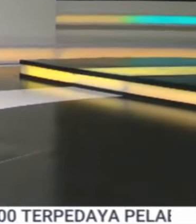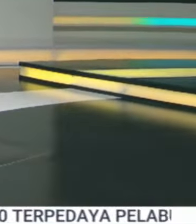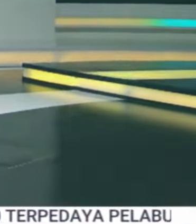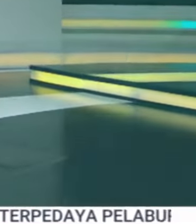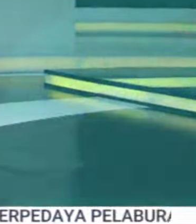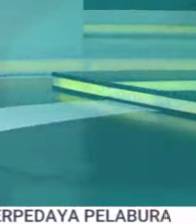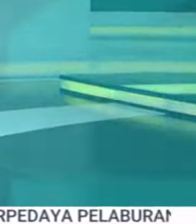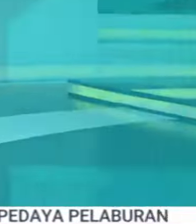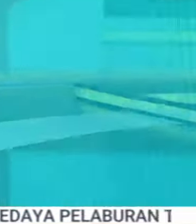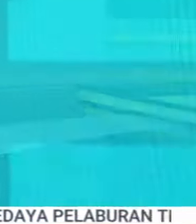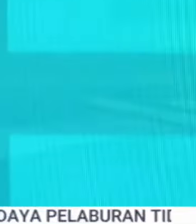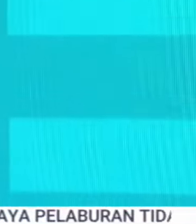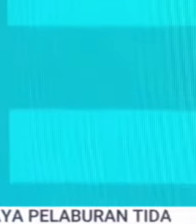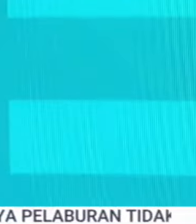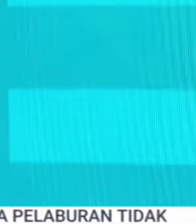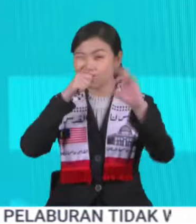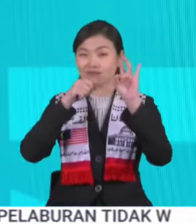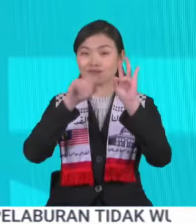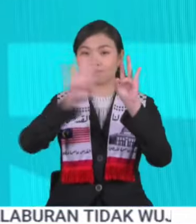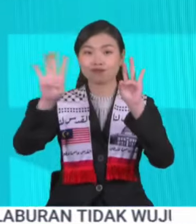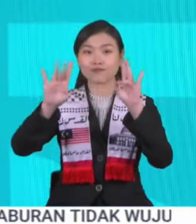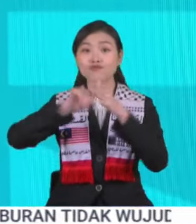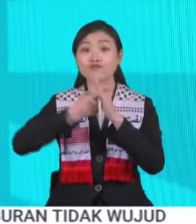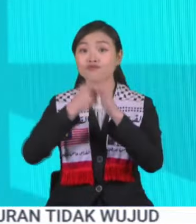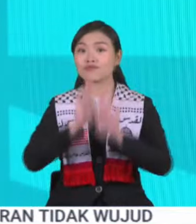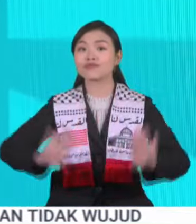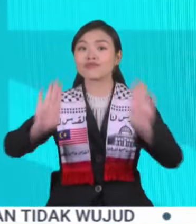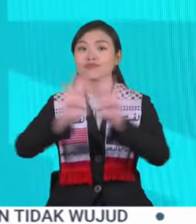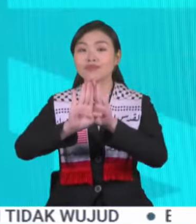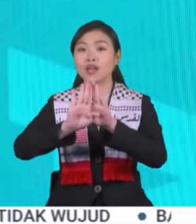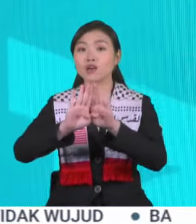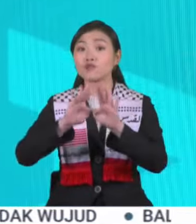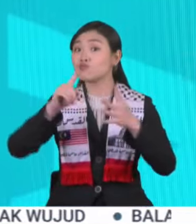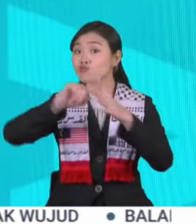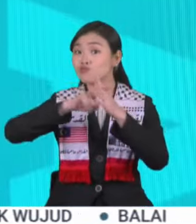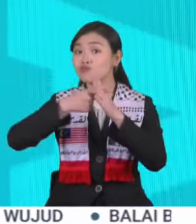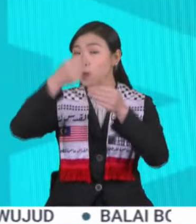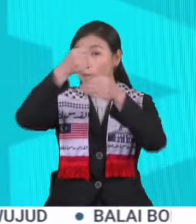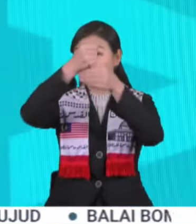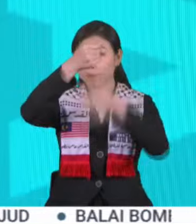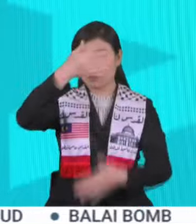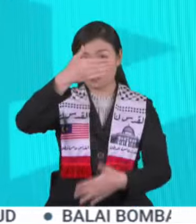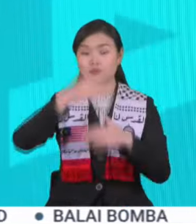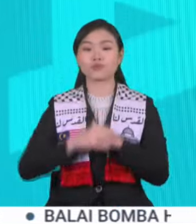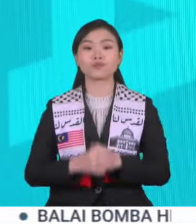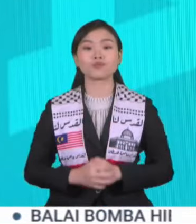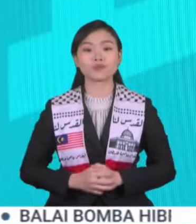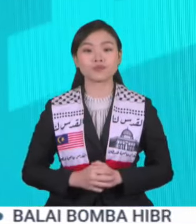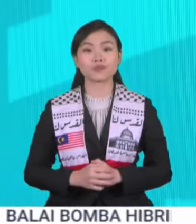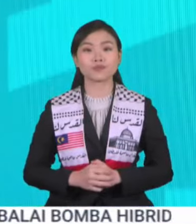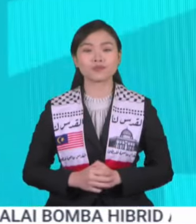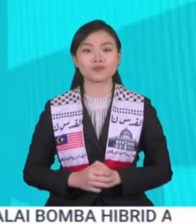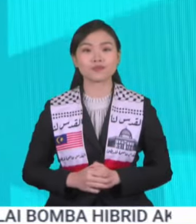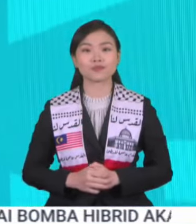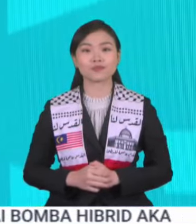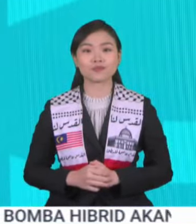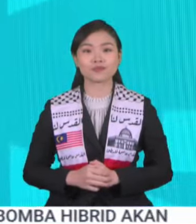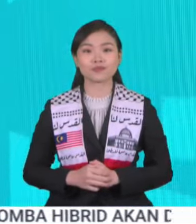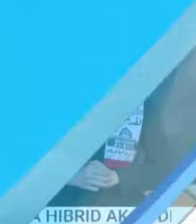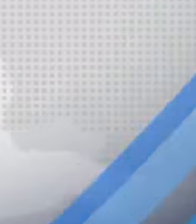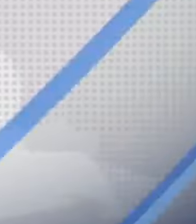Assalamualaikum, salam Malaysia Madani. Kanta 744 mendahului berita, dimulakan dengan rangkuman laporan utama dalam segmen esensi.